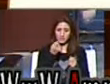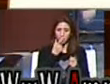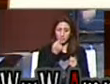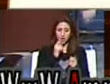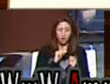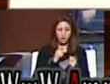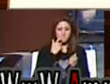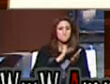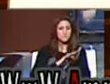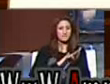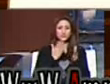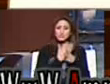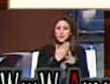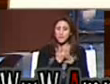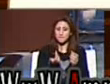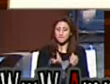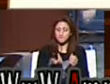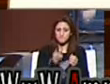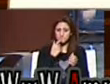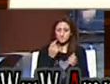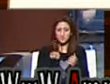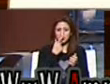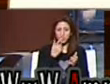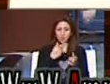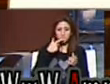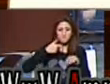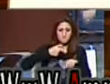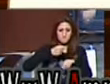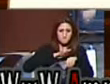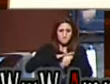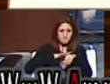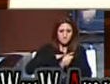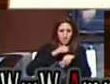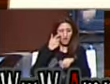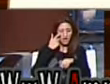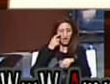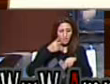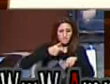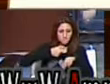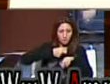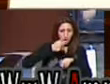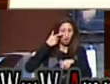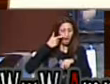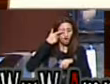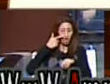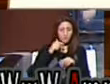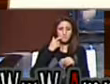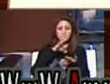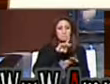لاسباب مختلفه ناقصه زي مراهم العين واثرات العين لان بعض خطوط الانتاج